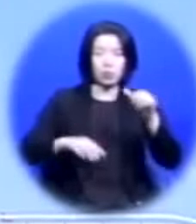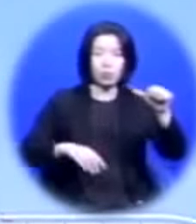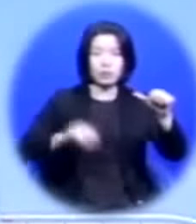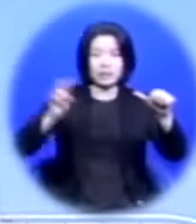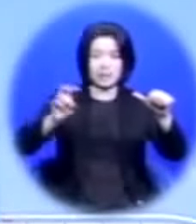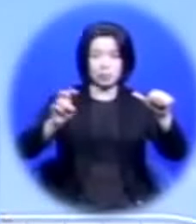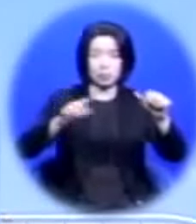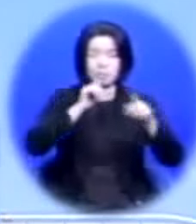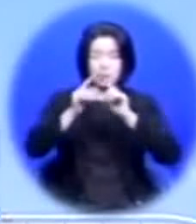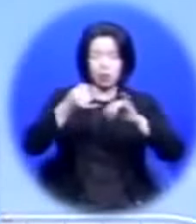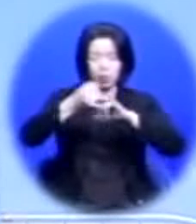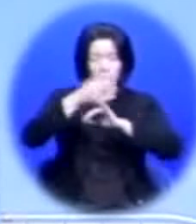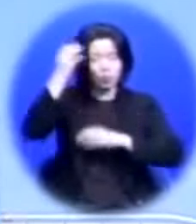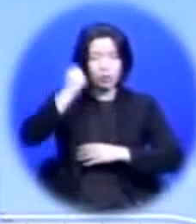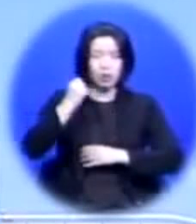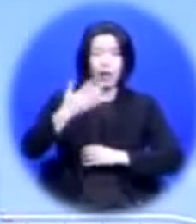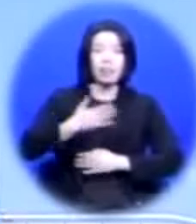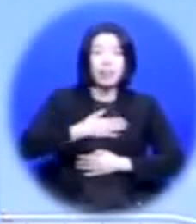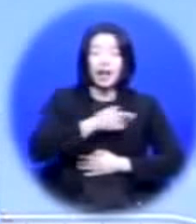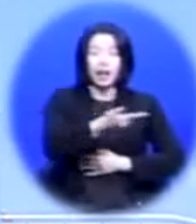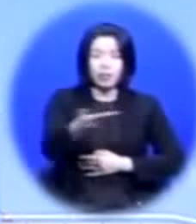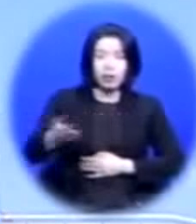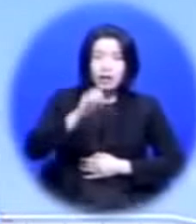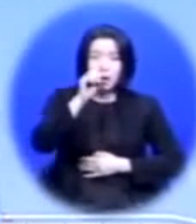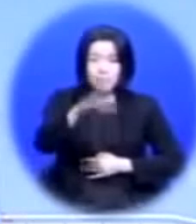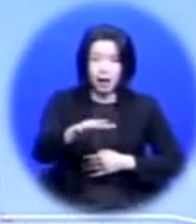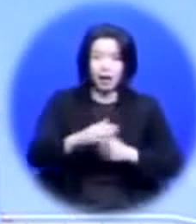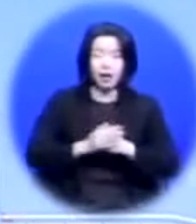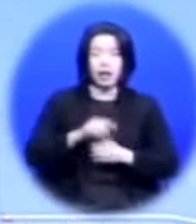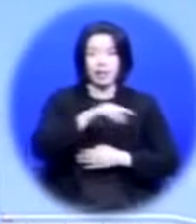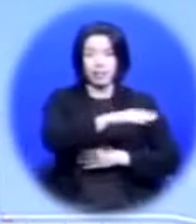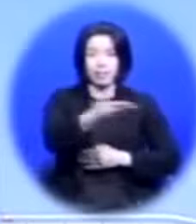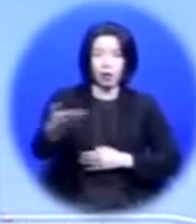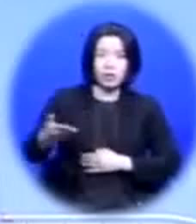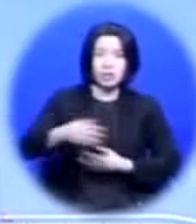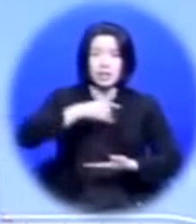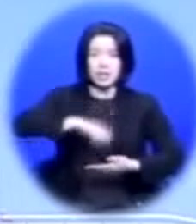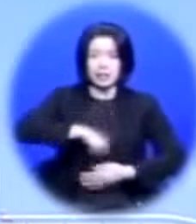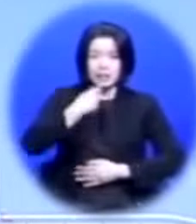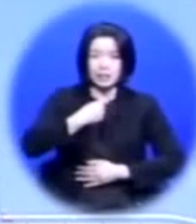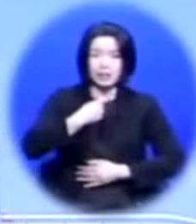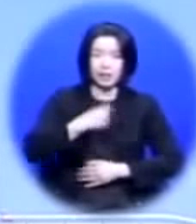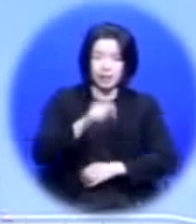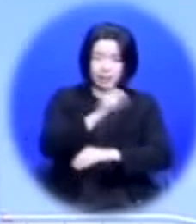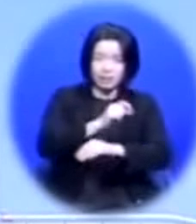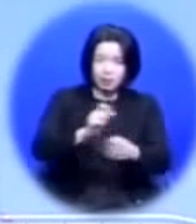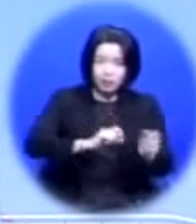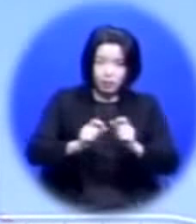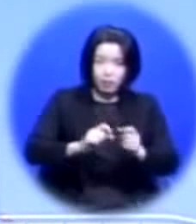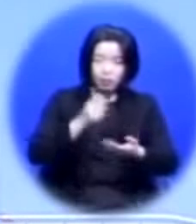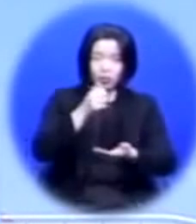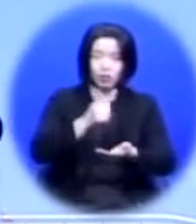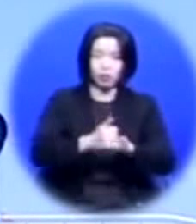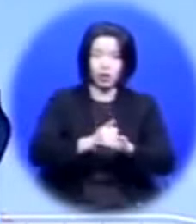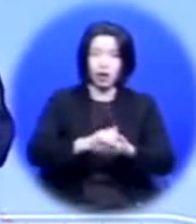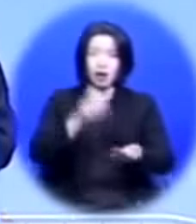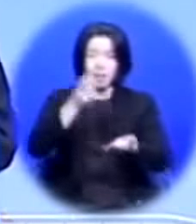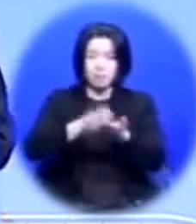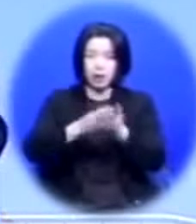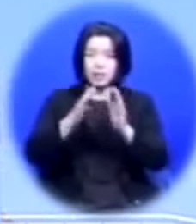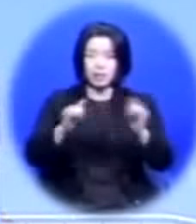기억하셔야 됩니다 내가 너희에게 이르노니 너희 의가 서기관과 바리새인보다 더 낫지